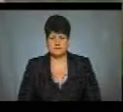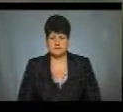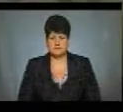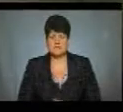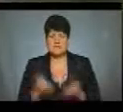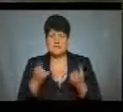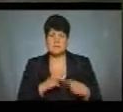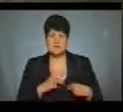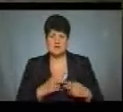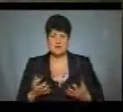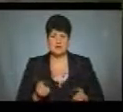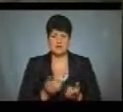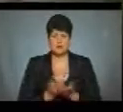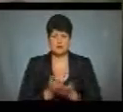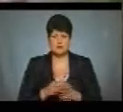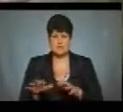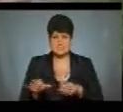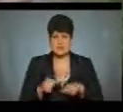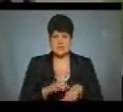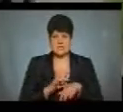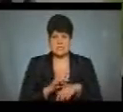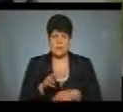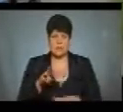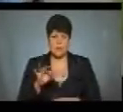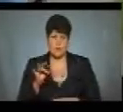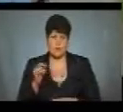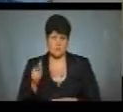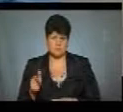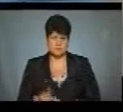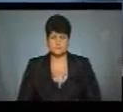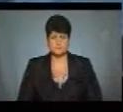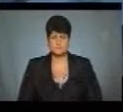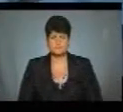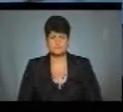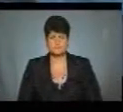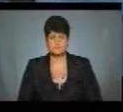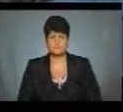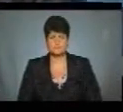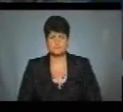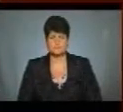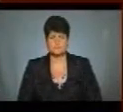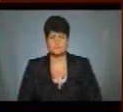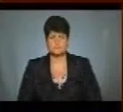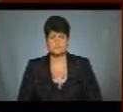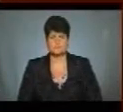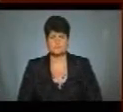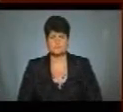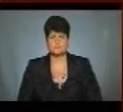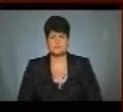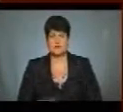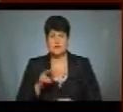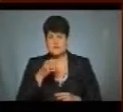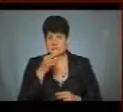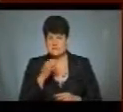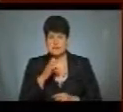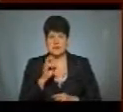Зараз працівники рятувальної служби забирають тіло у морг. Богдана Сарабун, Андрій Прокопів. Новини. Як повідомив